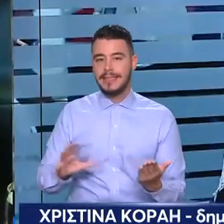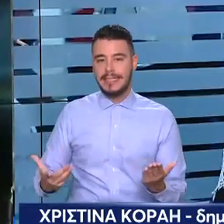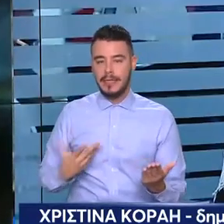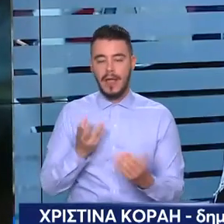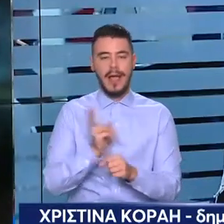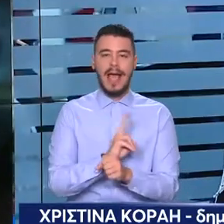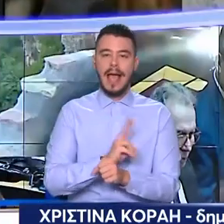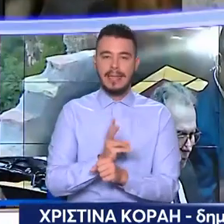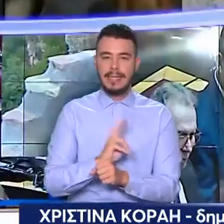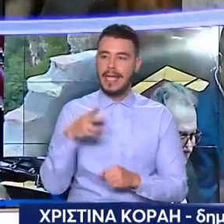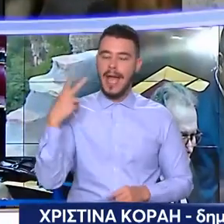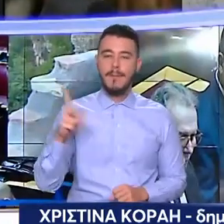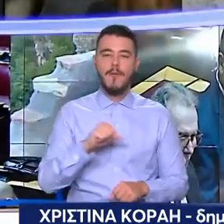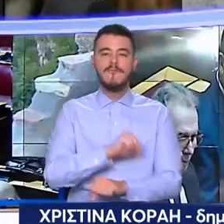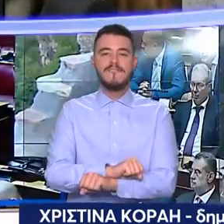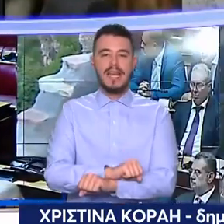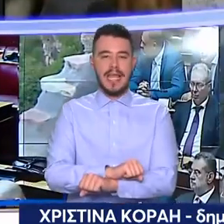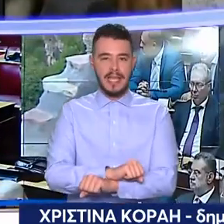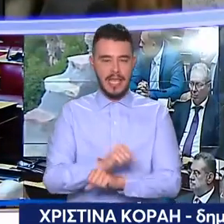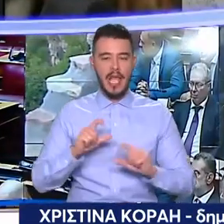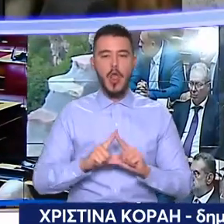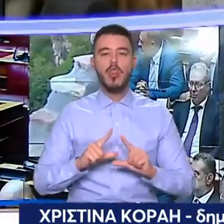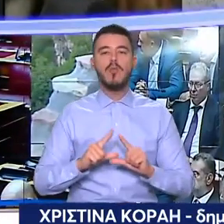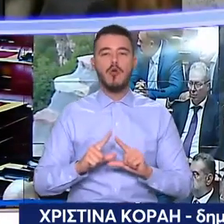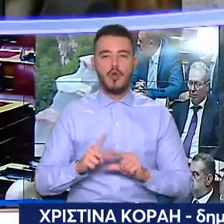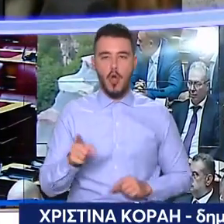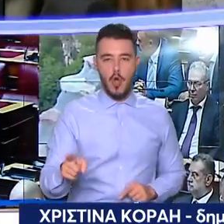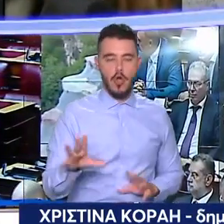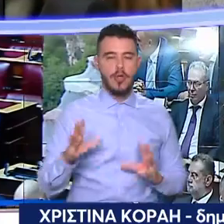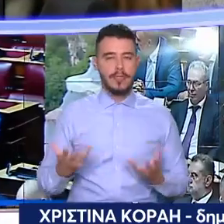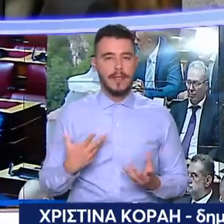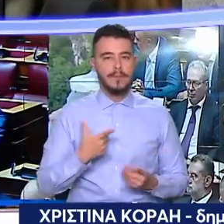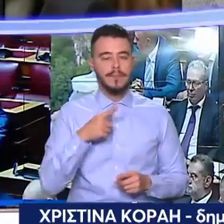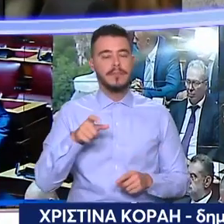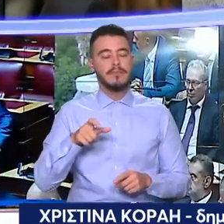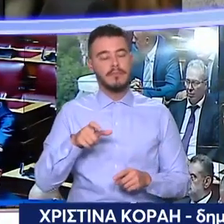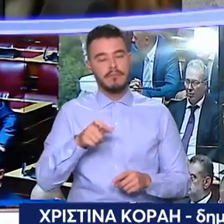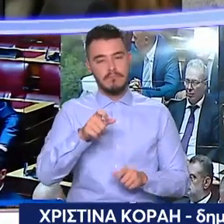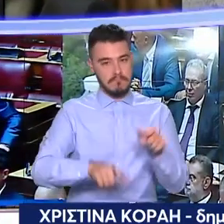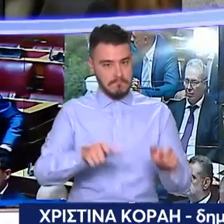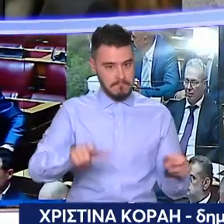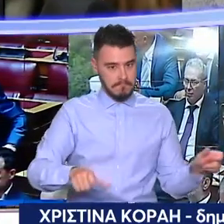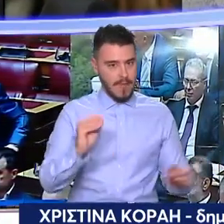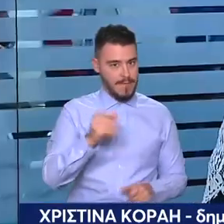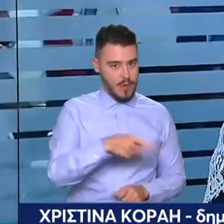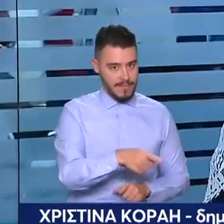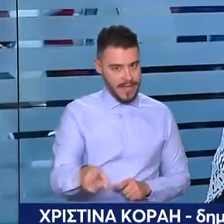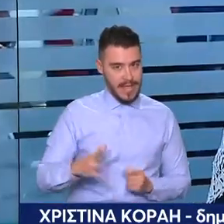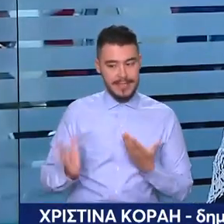των φυλακών Δομοκού για βουλευτές οι οποίοι επισκέφθηκαν τον